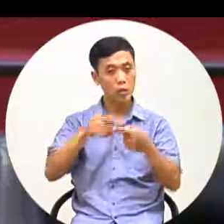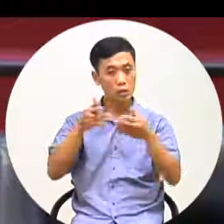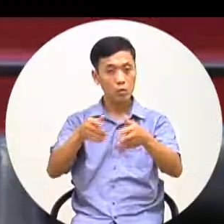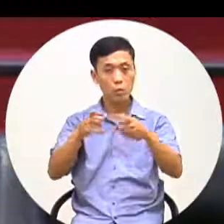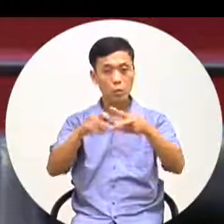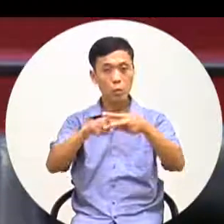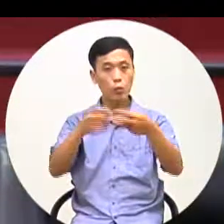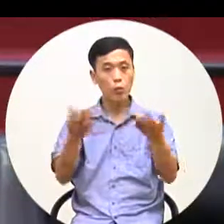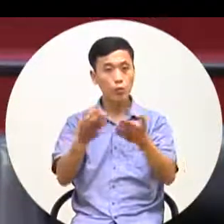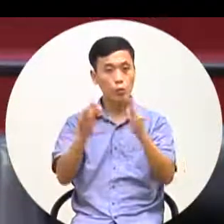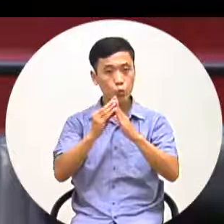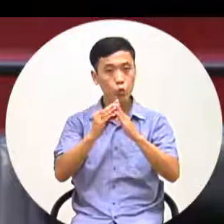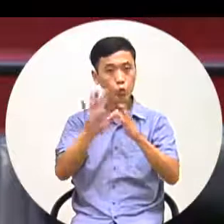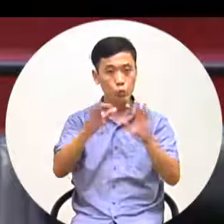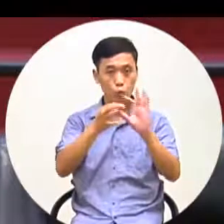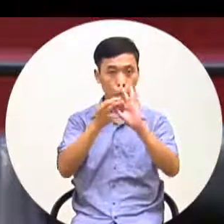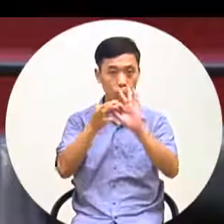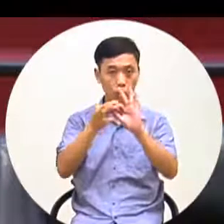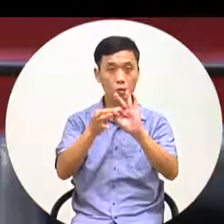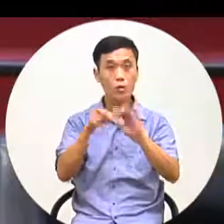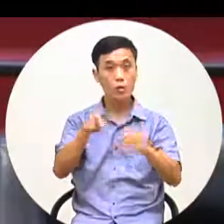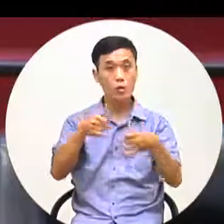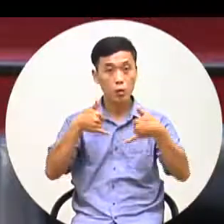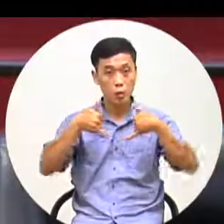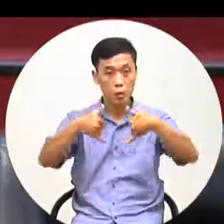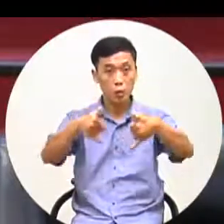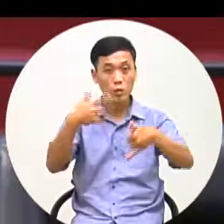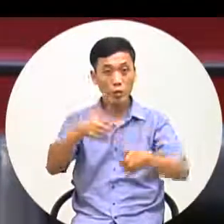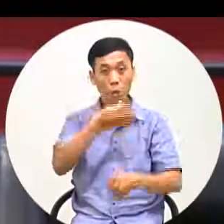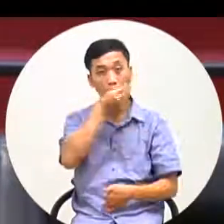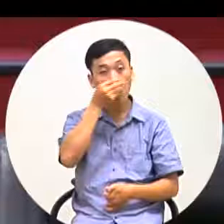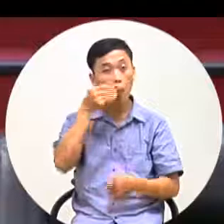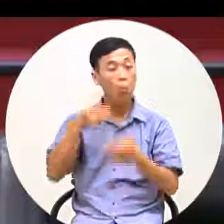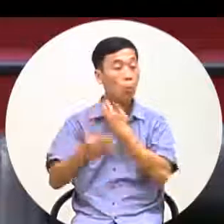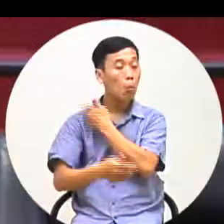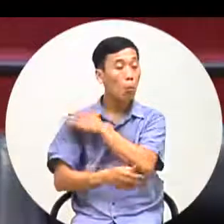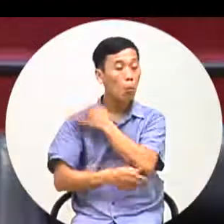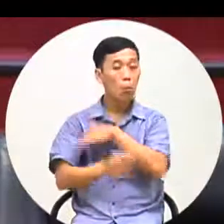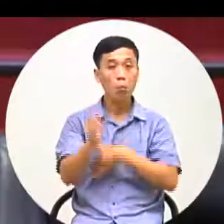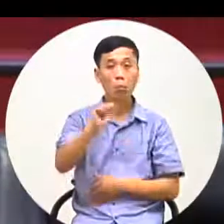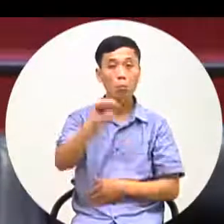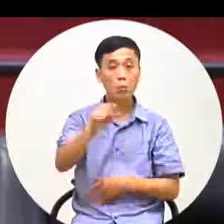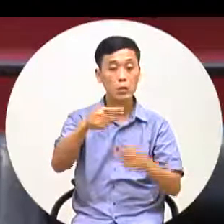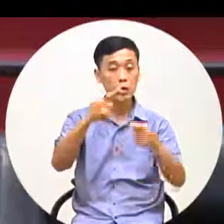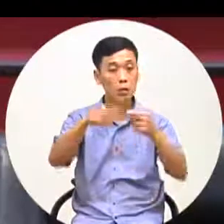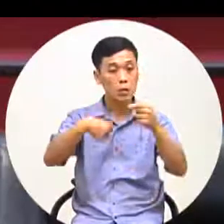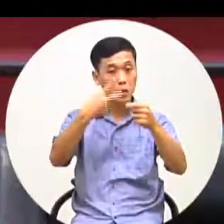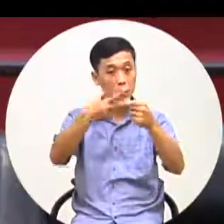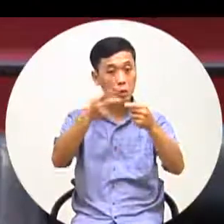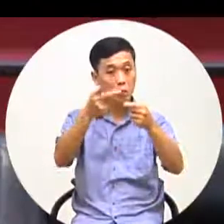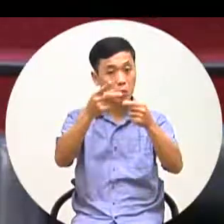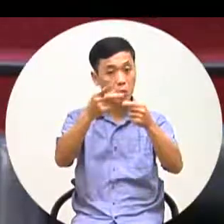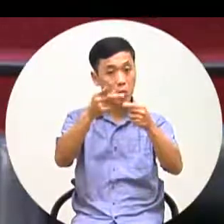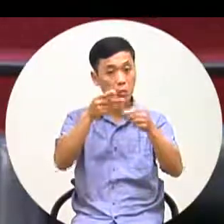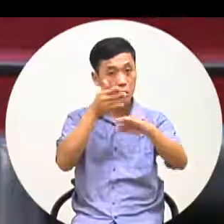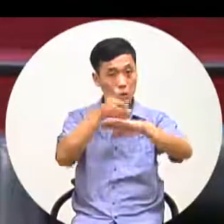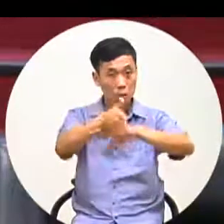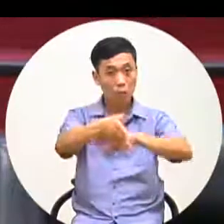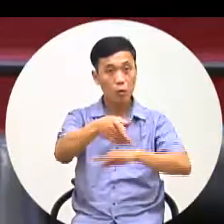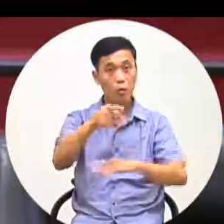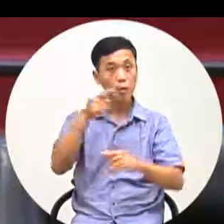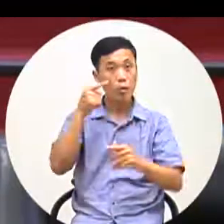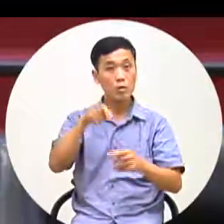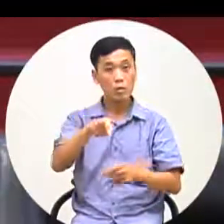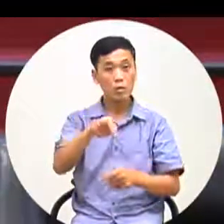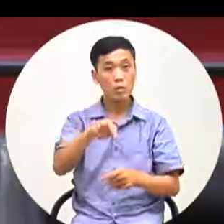不能再摆烂了，超过一年半了，哈。坦白说，农民是真的非常有耐性，